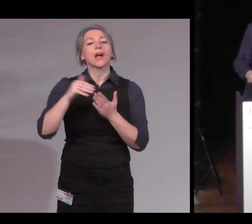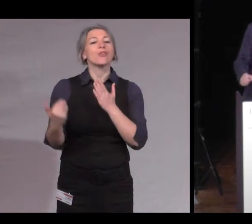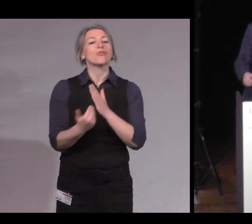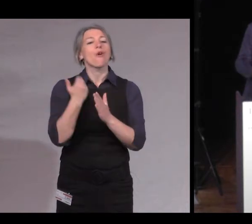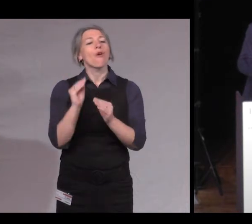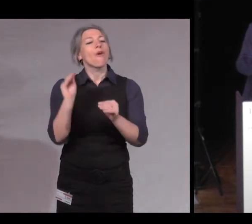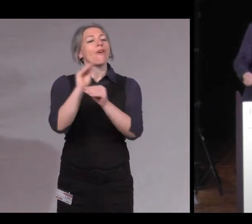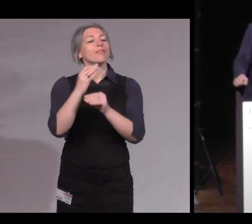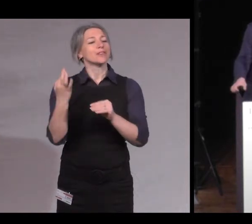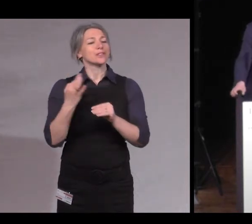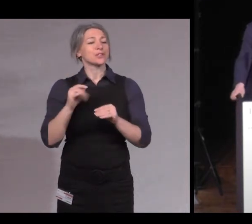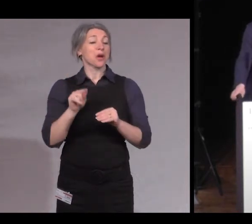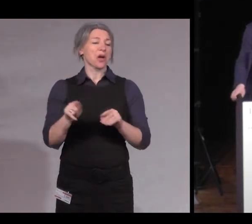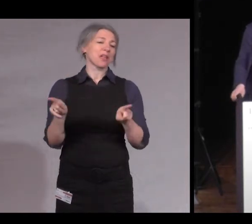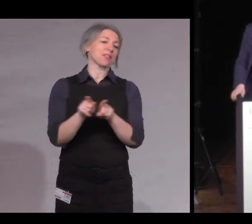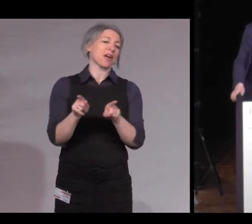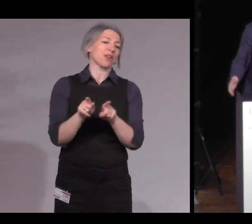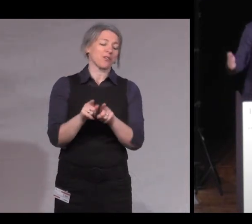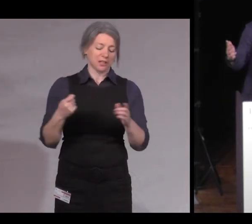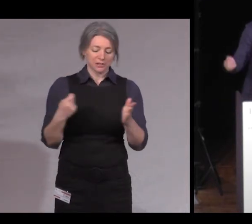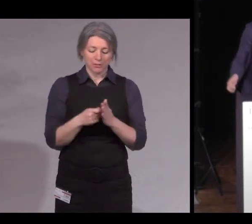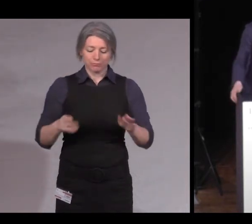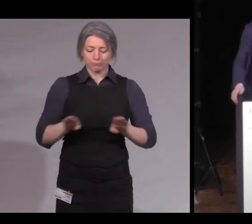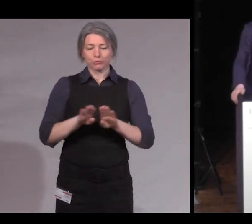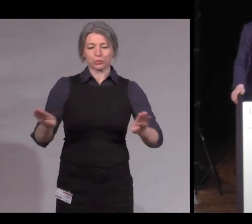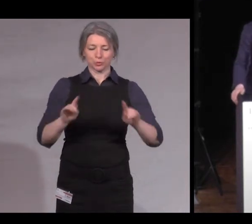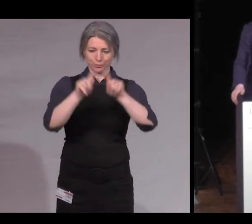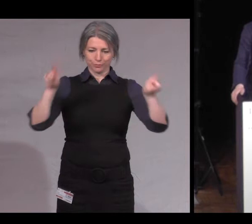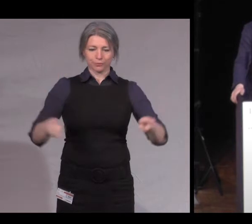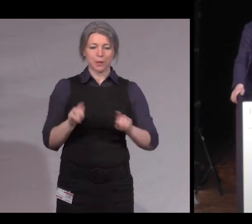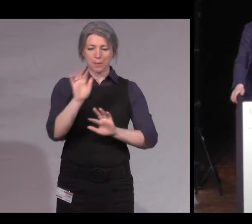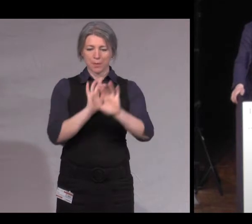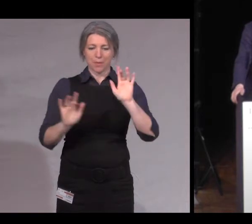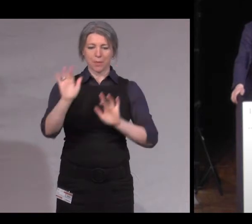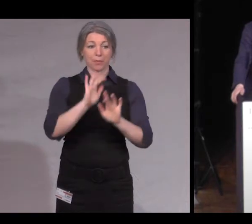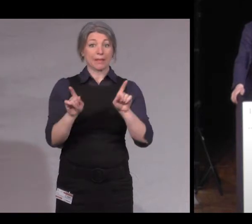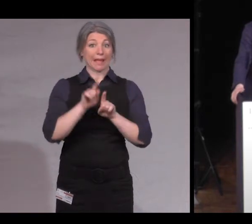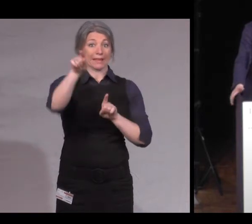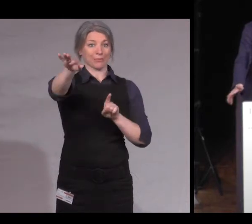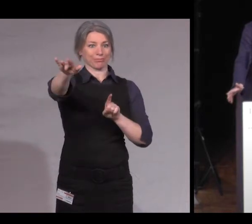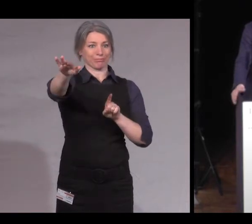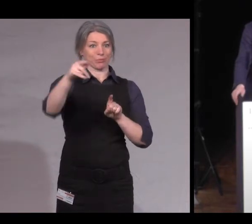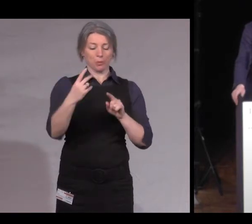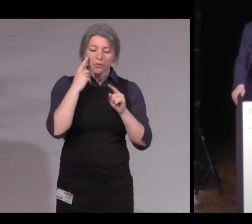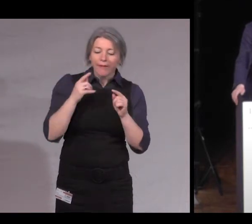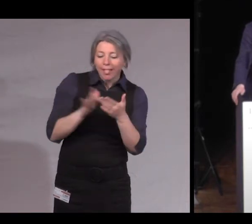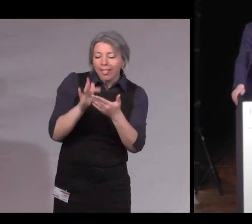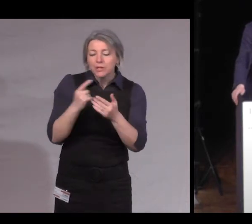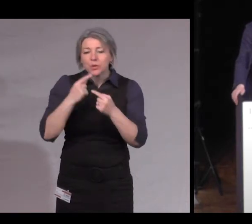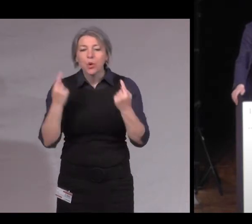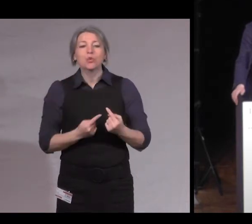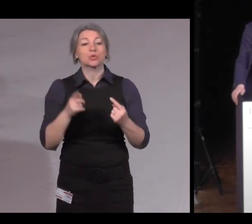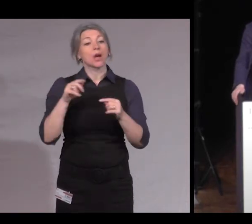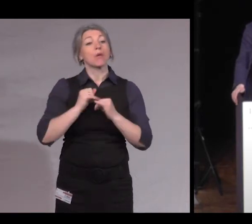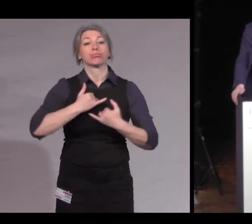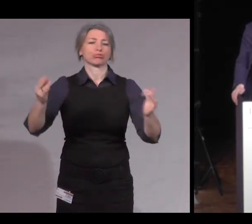pomocný doplněk je tento multifunkční digitální stůl. Asi můžete si ho podívat na něj podívat u nás, na našem pracoviště. Je to prototyp, v podstatě,